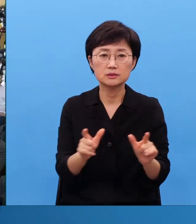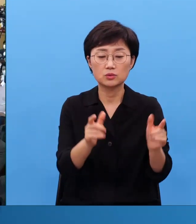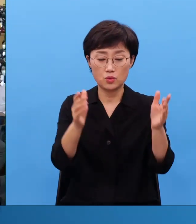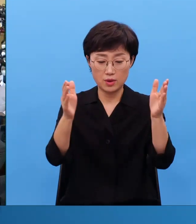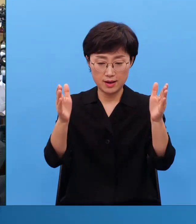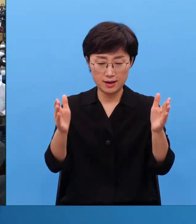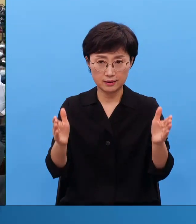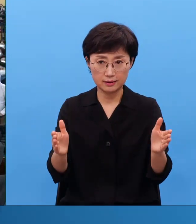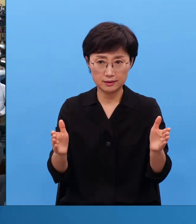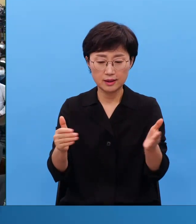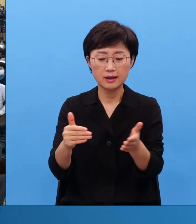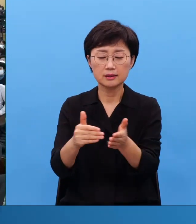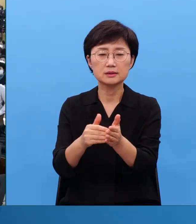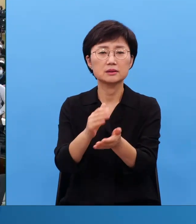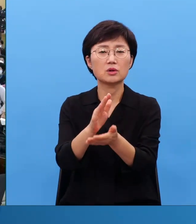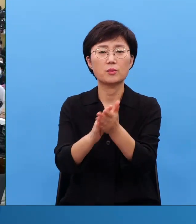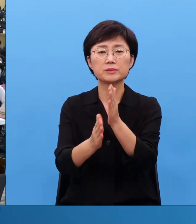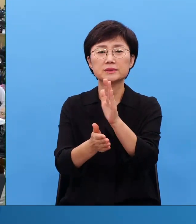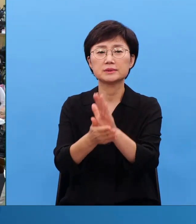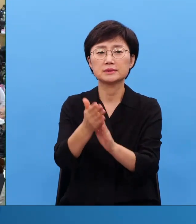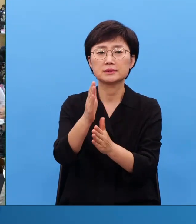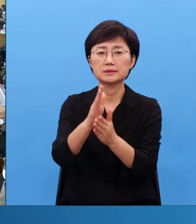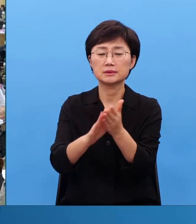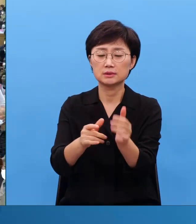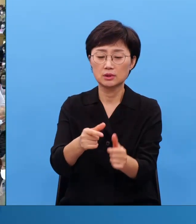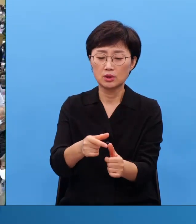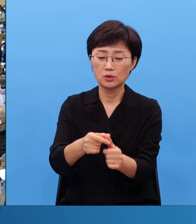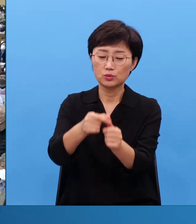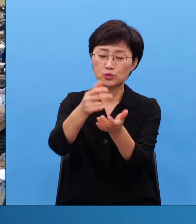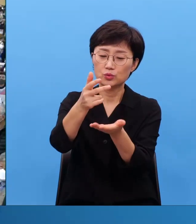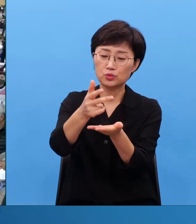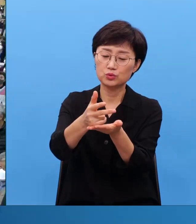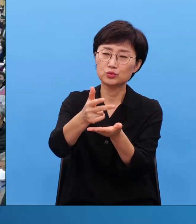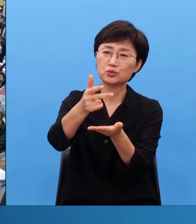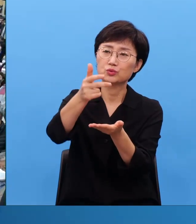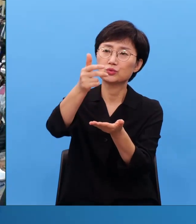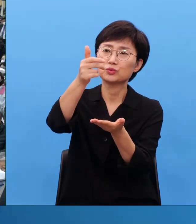나사를 떠나 끊임없이